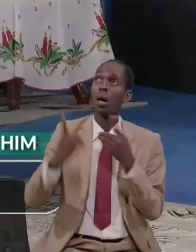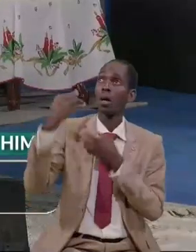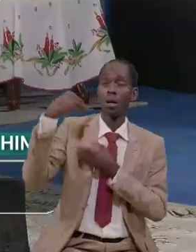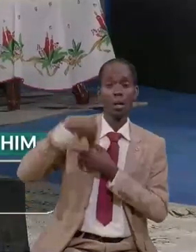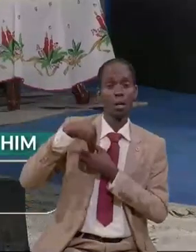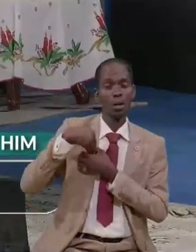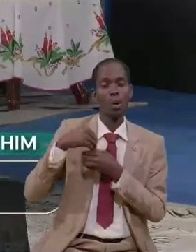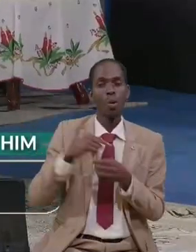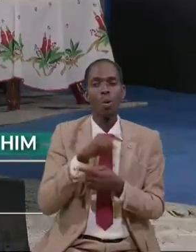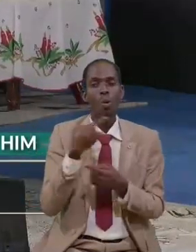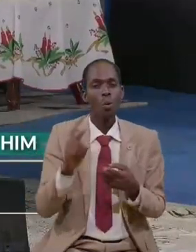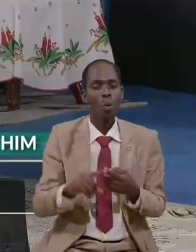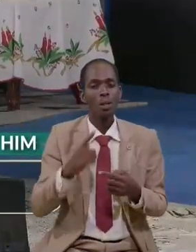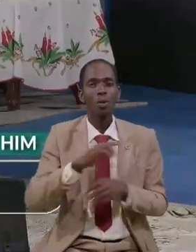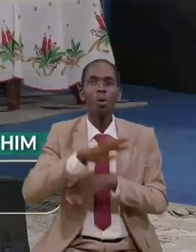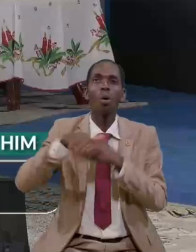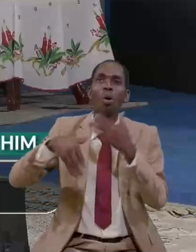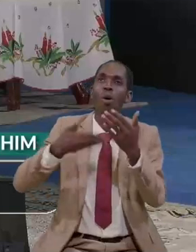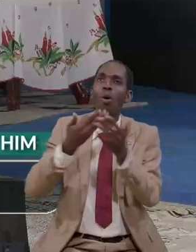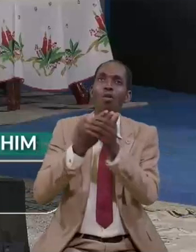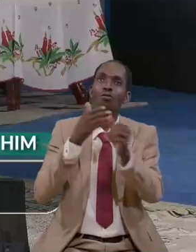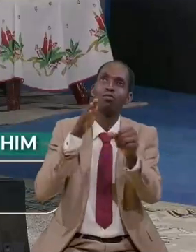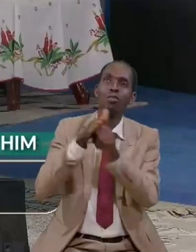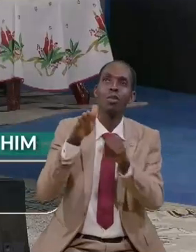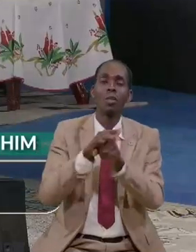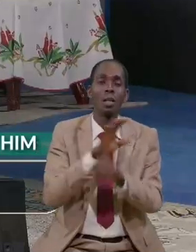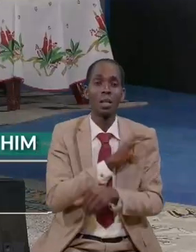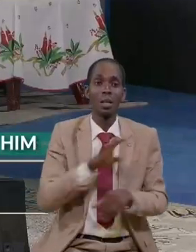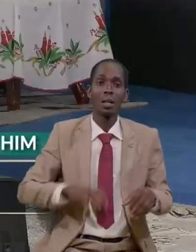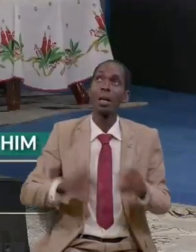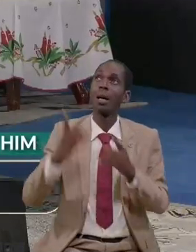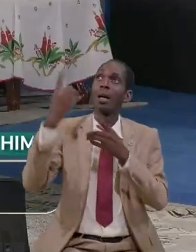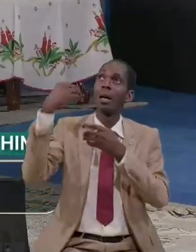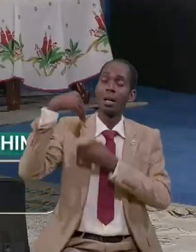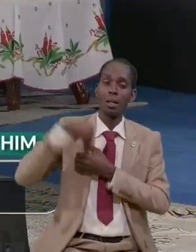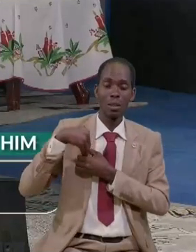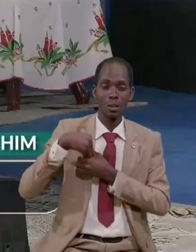C'est quand Christ vient, le Christ tout suffisant vient en vous.